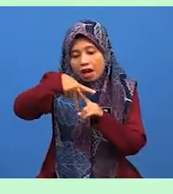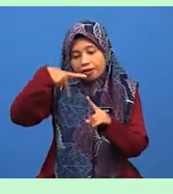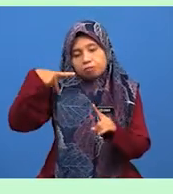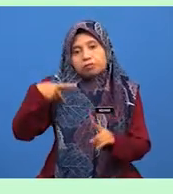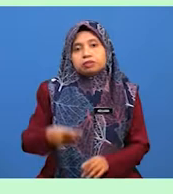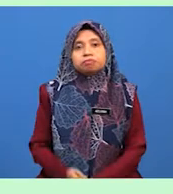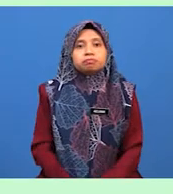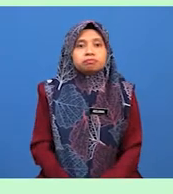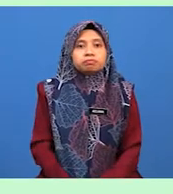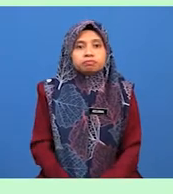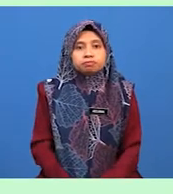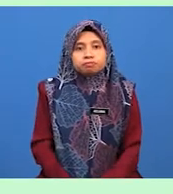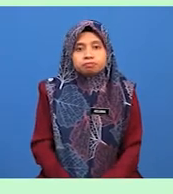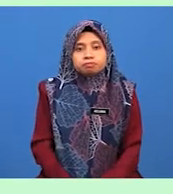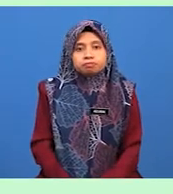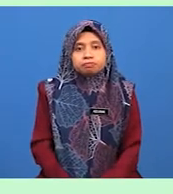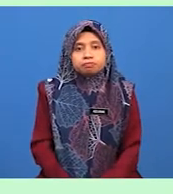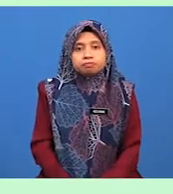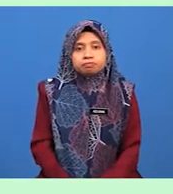D. Daripada.